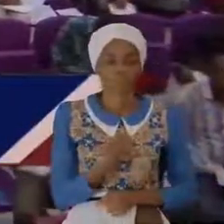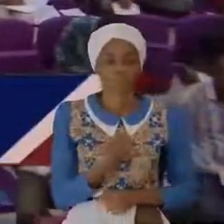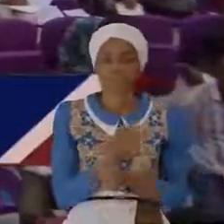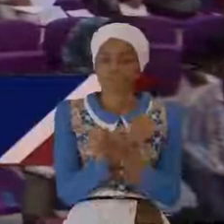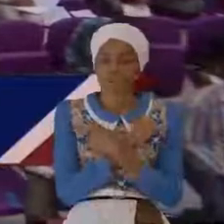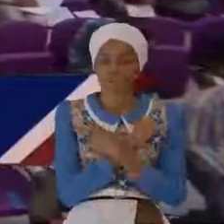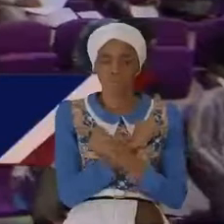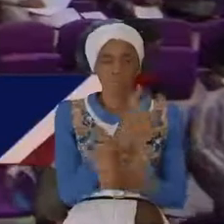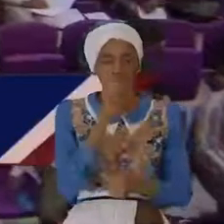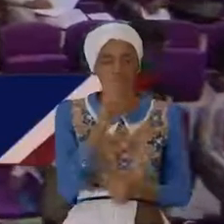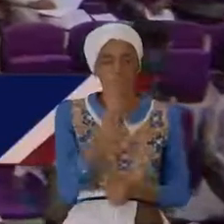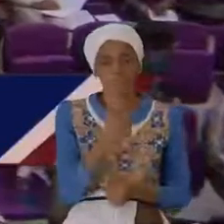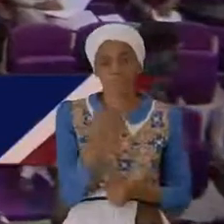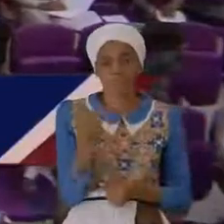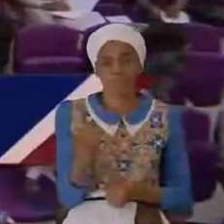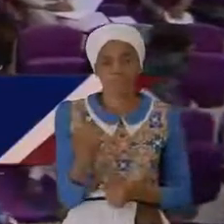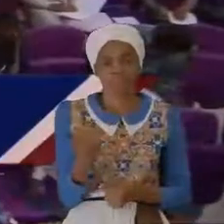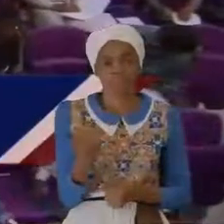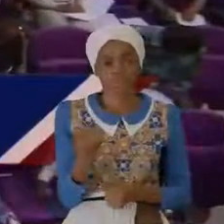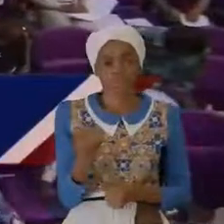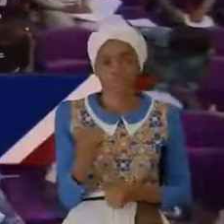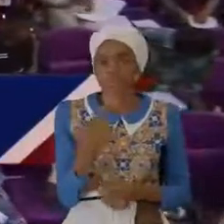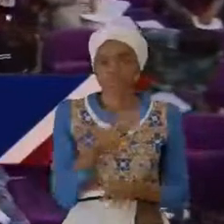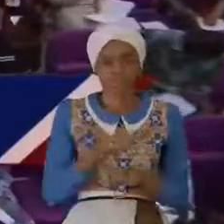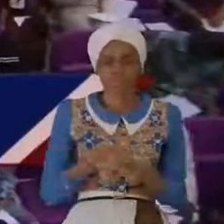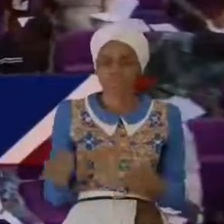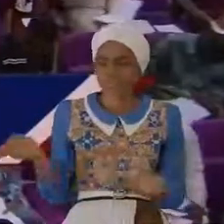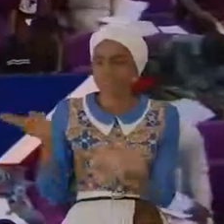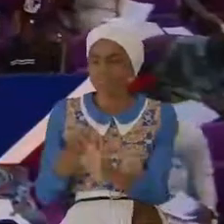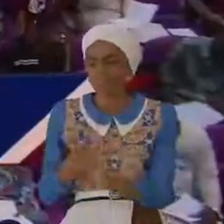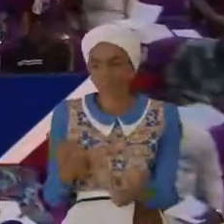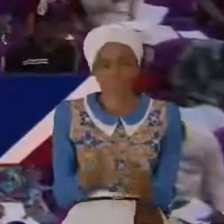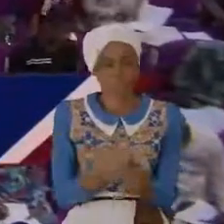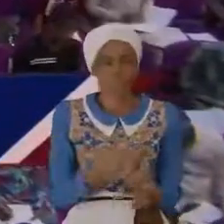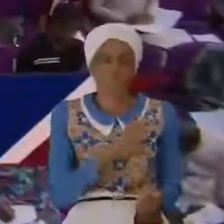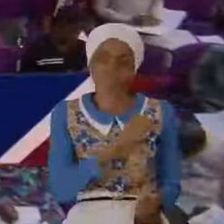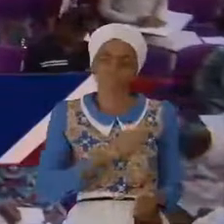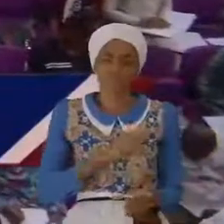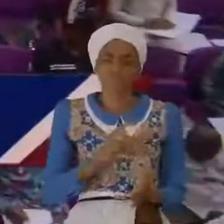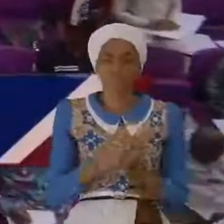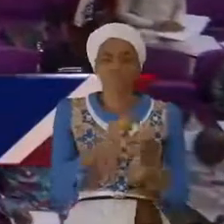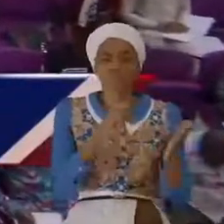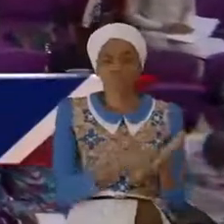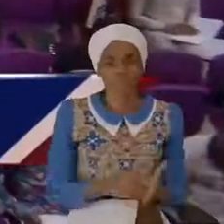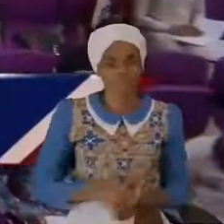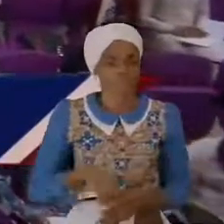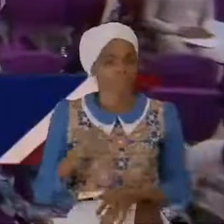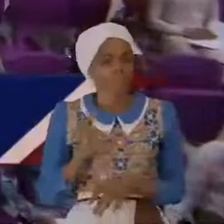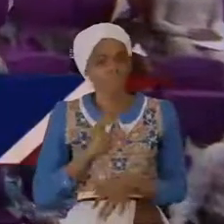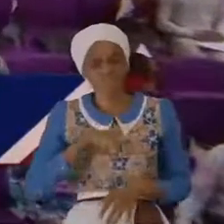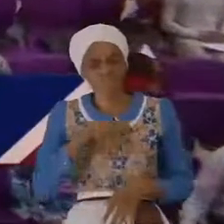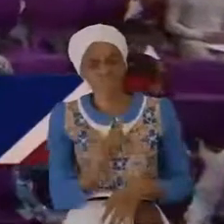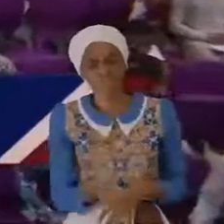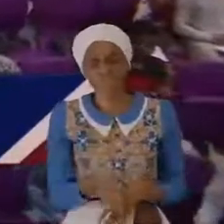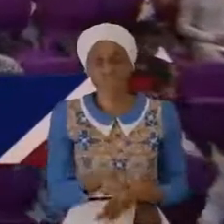autres. » De vous aimer les uns les autres. Il ne faut pas vous impliquer dans la circoncision, la